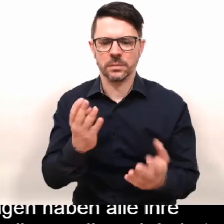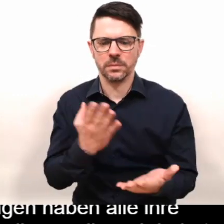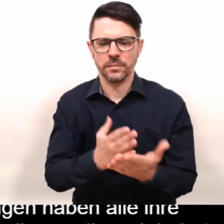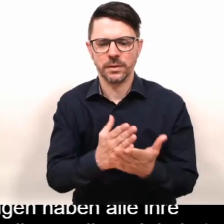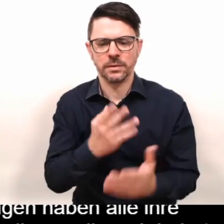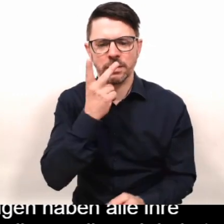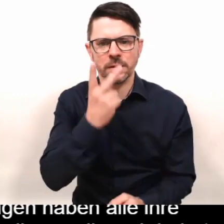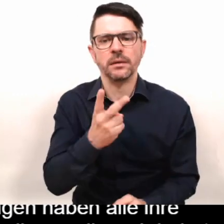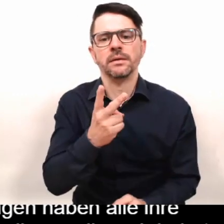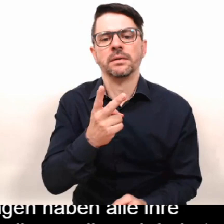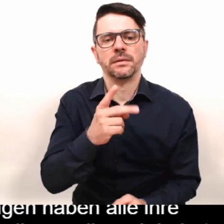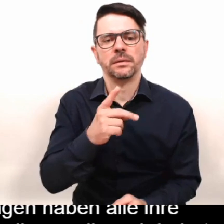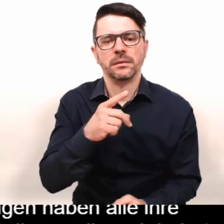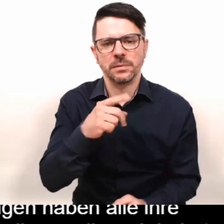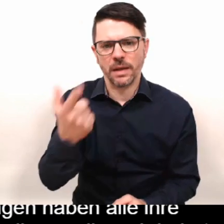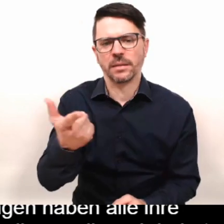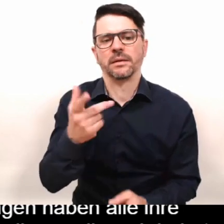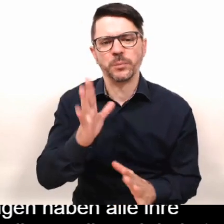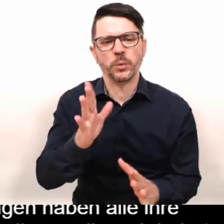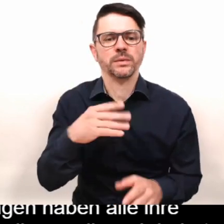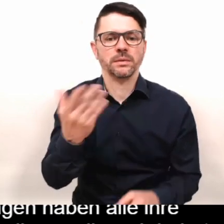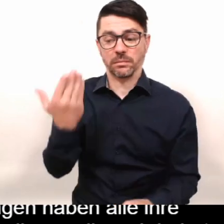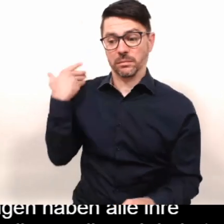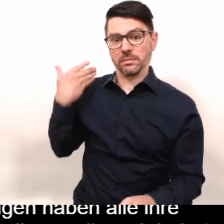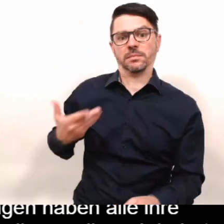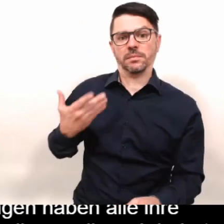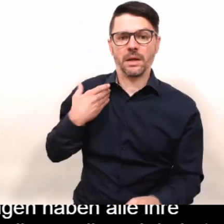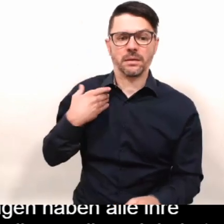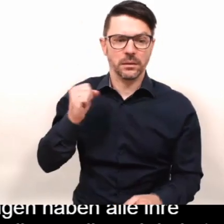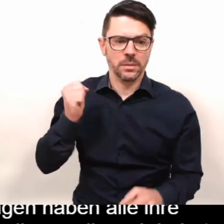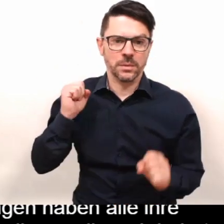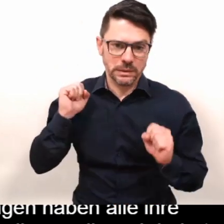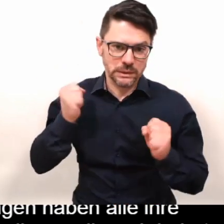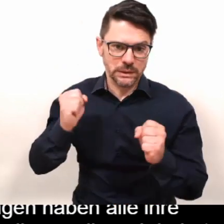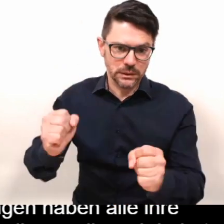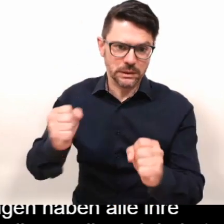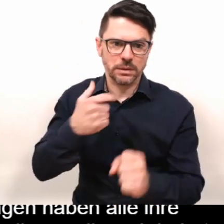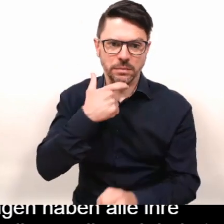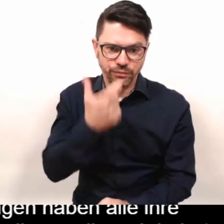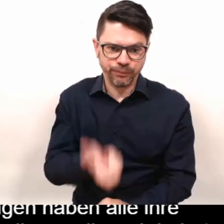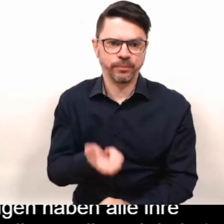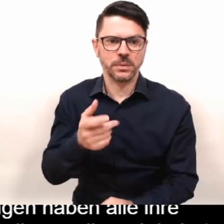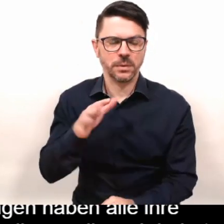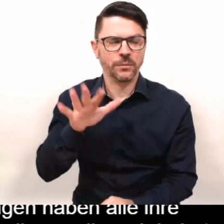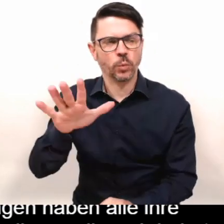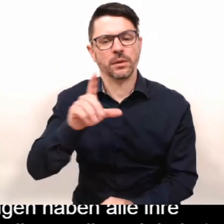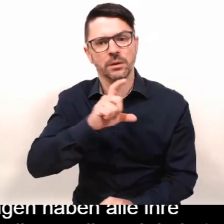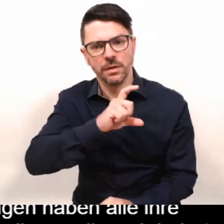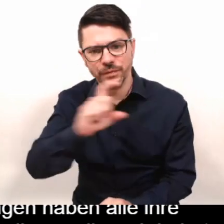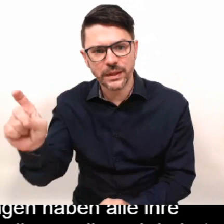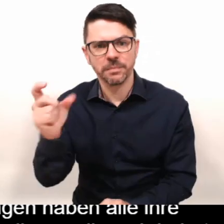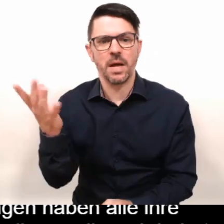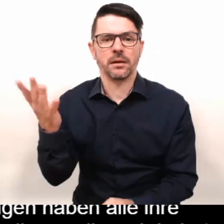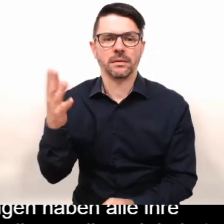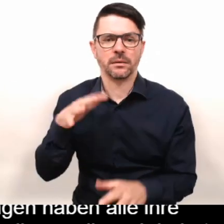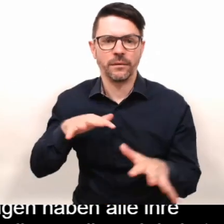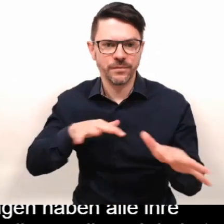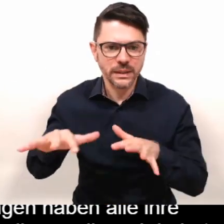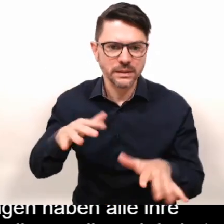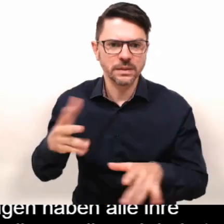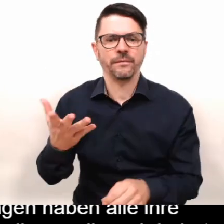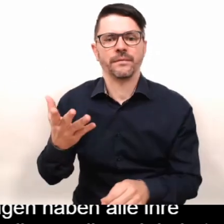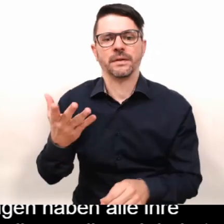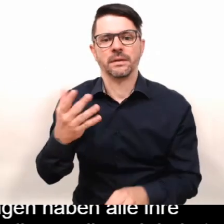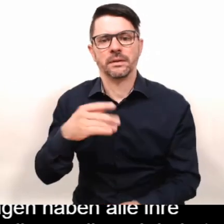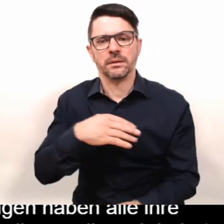leichtfertig verstolpern oder verspielen. Es war eine enorme Kraftanstrengung für unser ganzes Land, für alle Mitbürger, für die